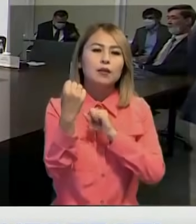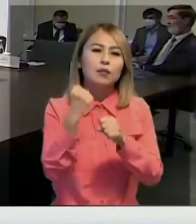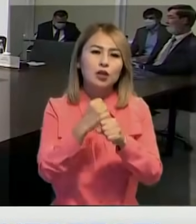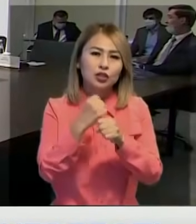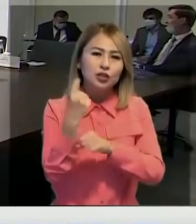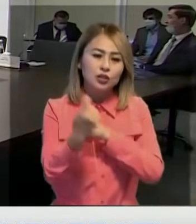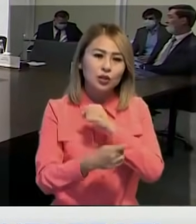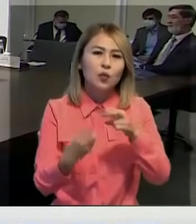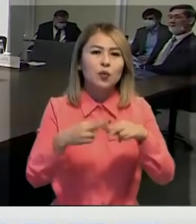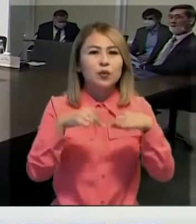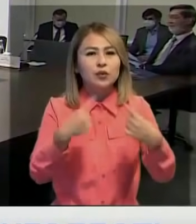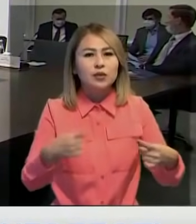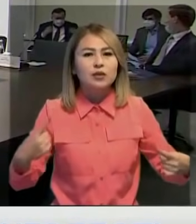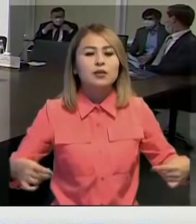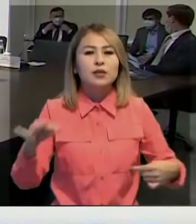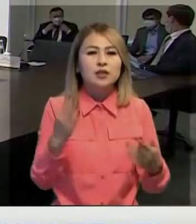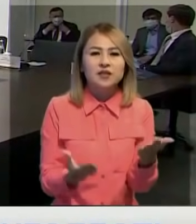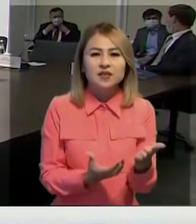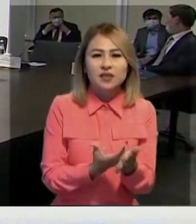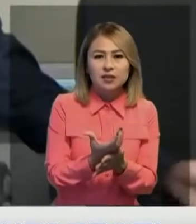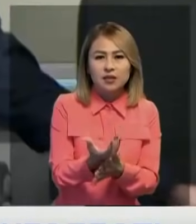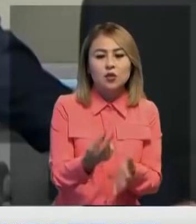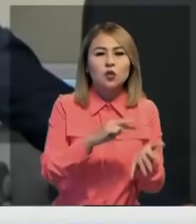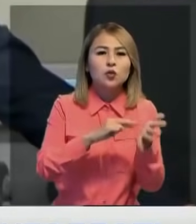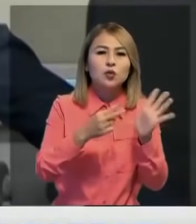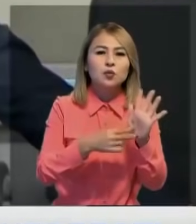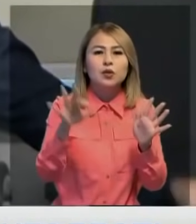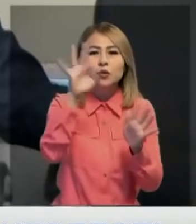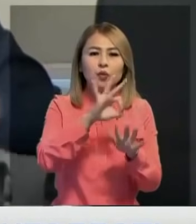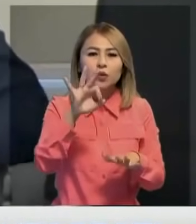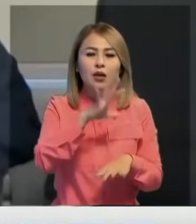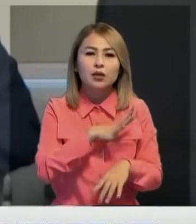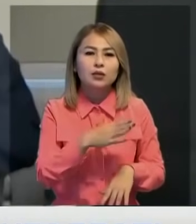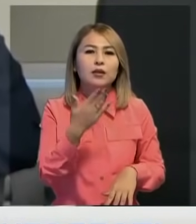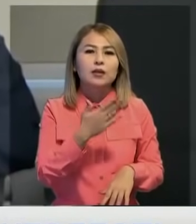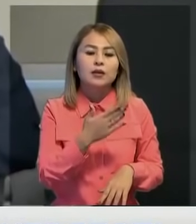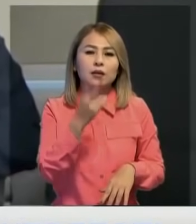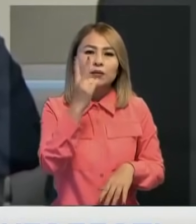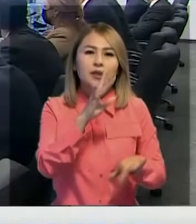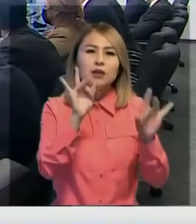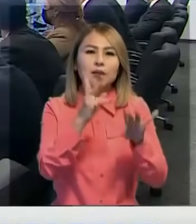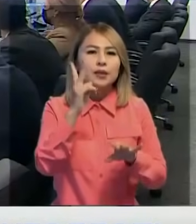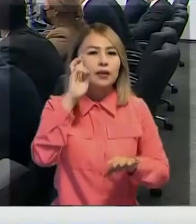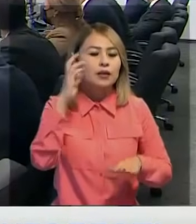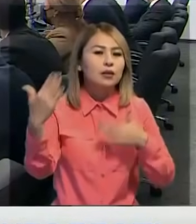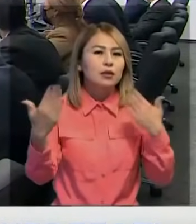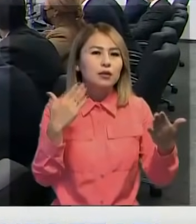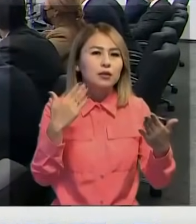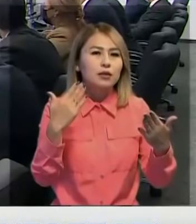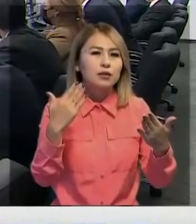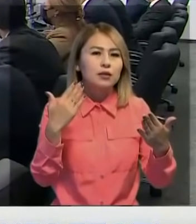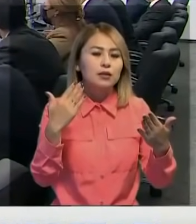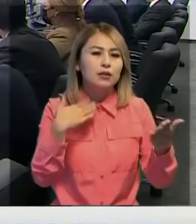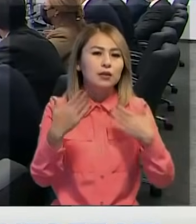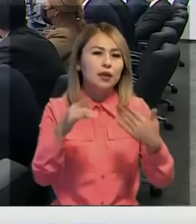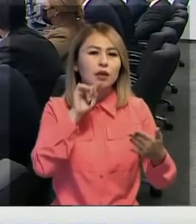технология, энергетика, машина жасау және де өзге де саладағы инвестициялық жобалар туралы айтылды. Біздің тарап екі